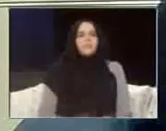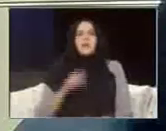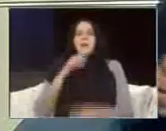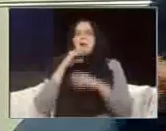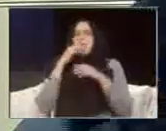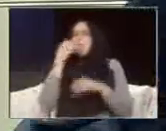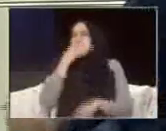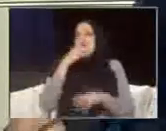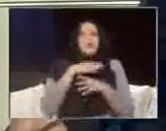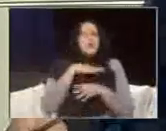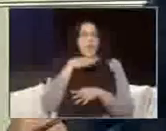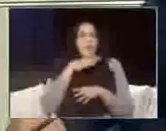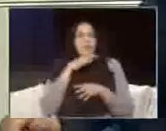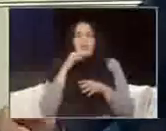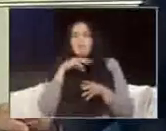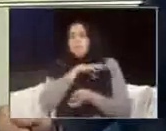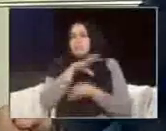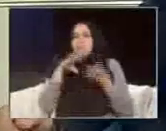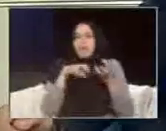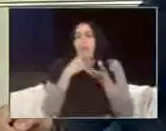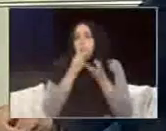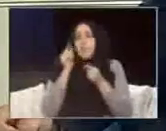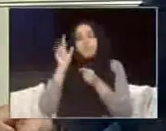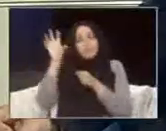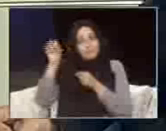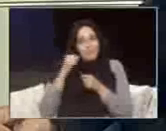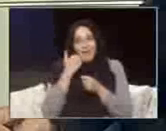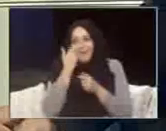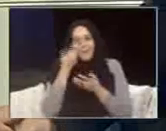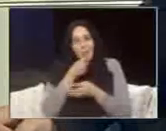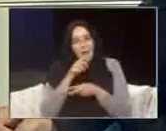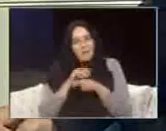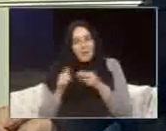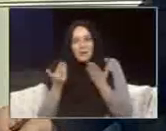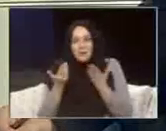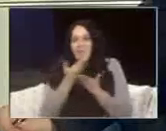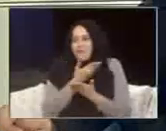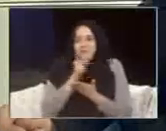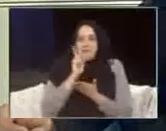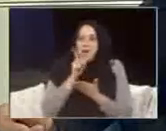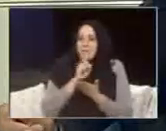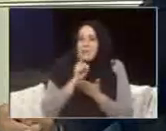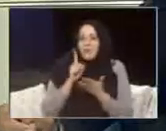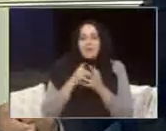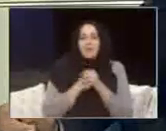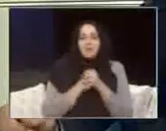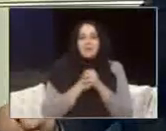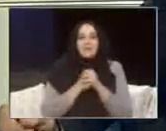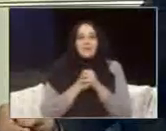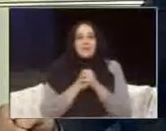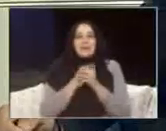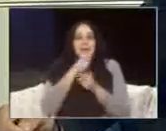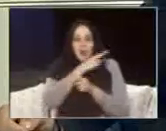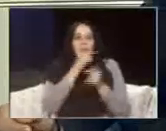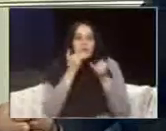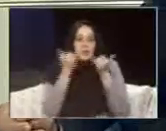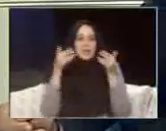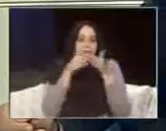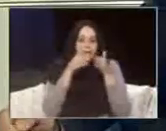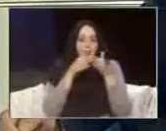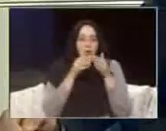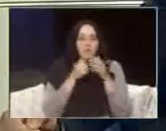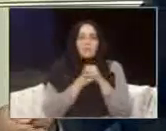بزاف ومشاكل يعني، وهضروا معاه ناس قالوا له عيب عليك واش راك دير دي حاجه بيت ربي. الحاجه فاطمه انا سالك سؤال الله يرضى